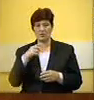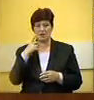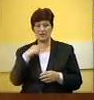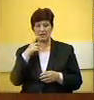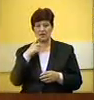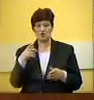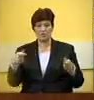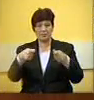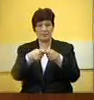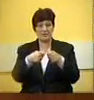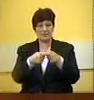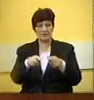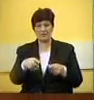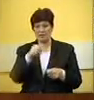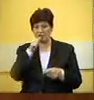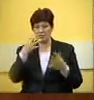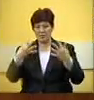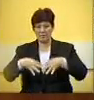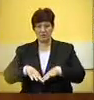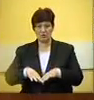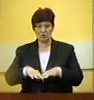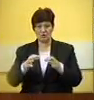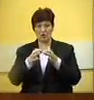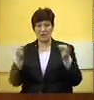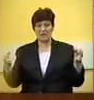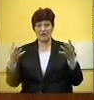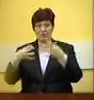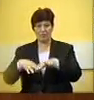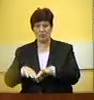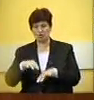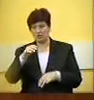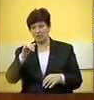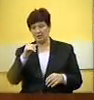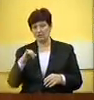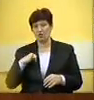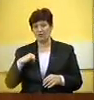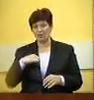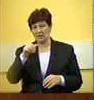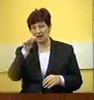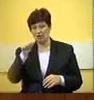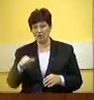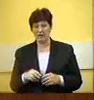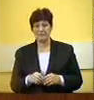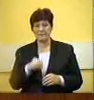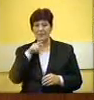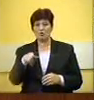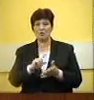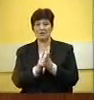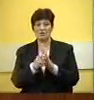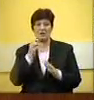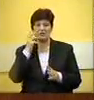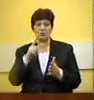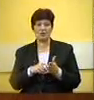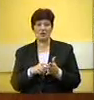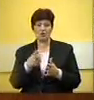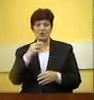da kažem, prisjedinjenju tih vodoprivrednih preduzeća javnom preduzeću Vojvodina vode. I onog trenutka kad